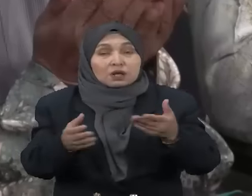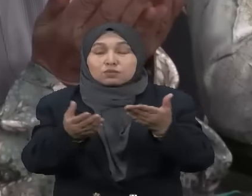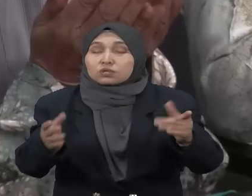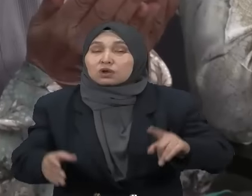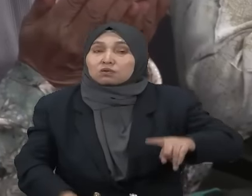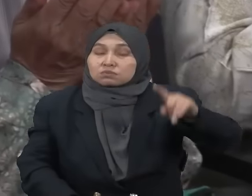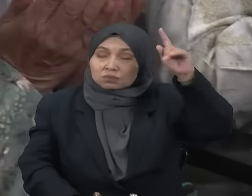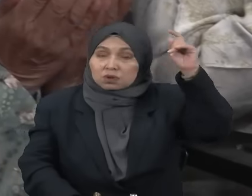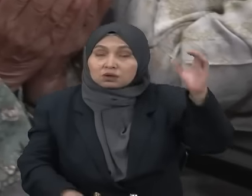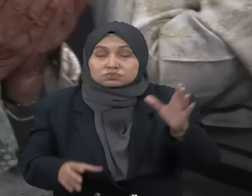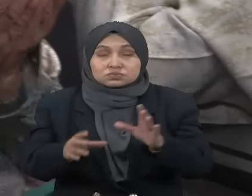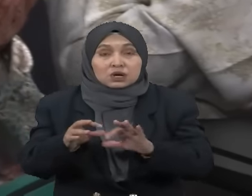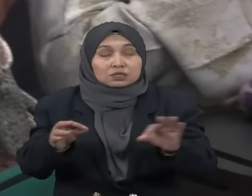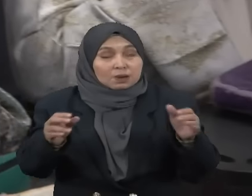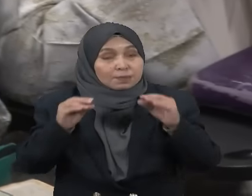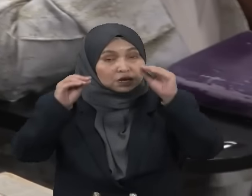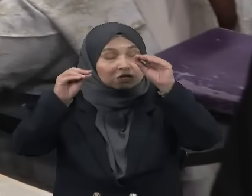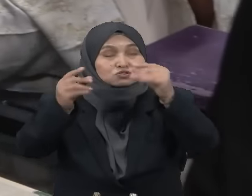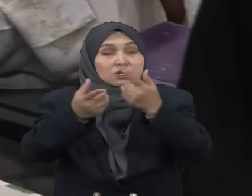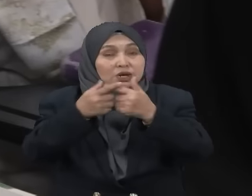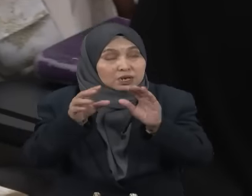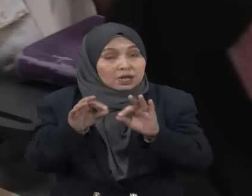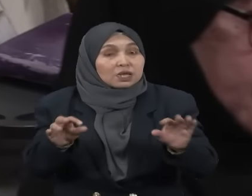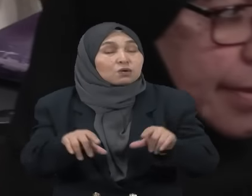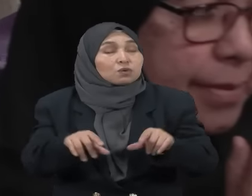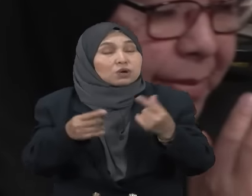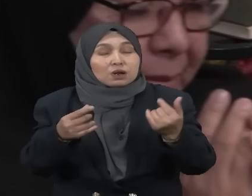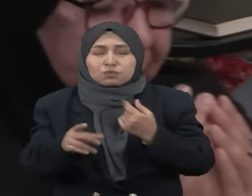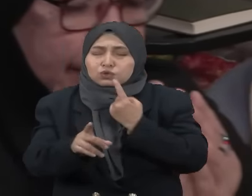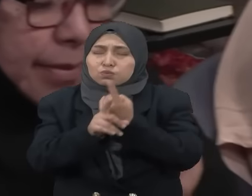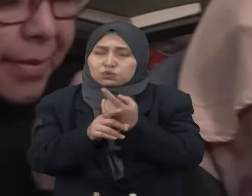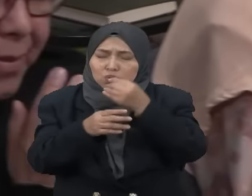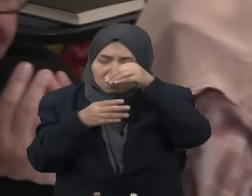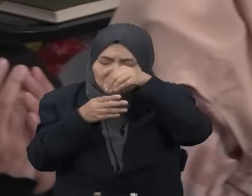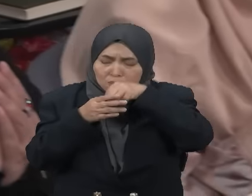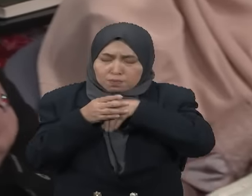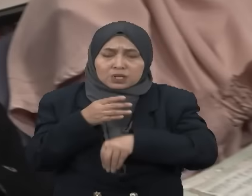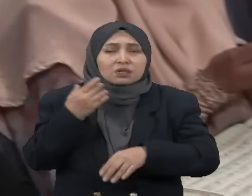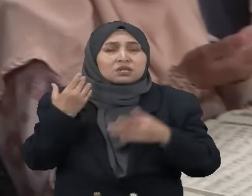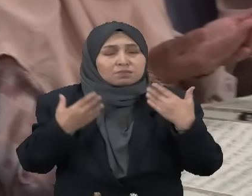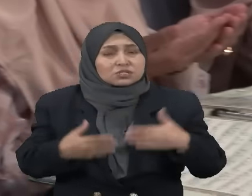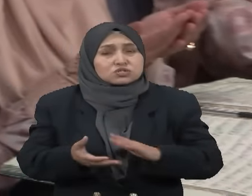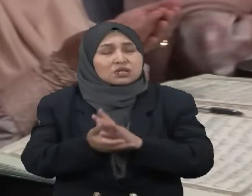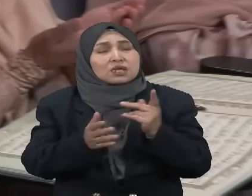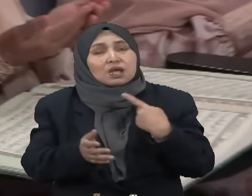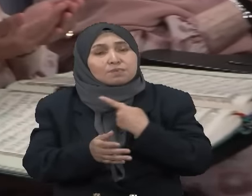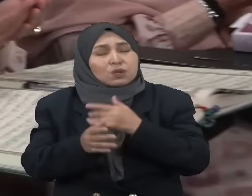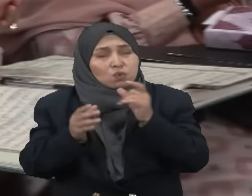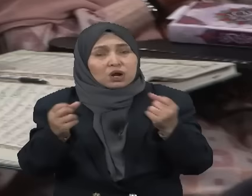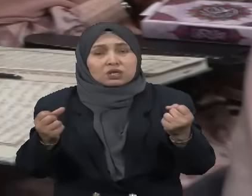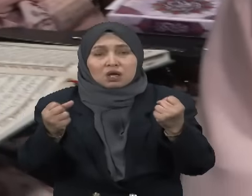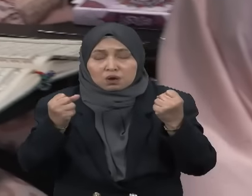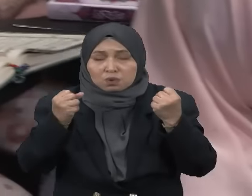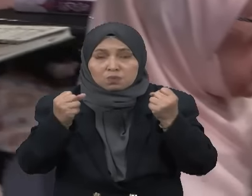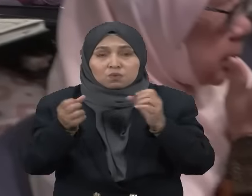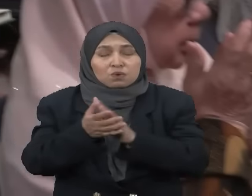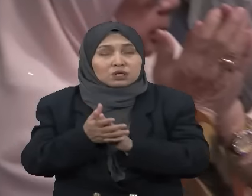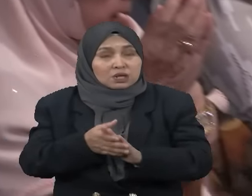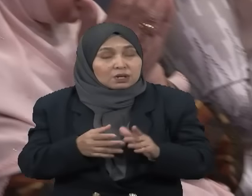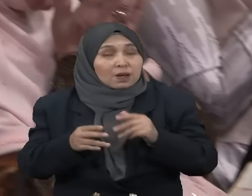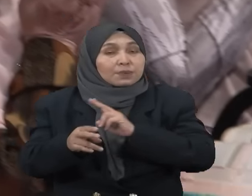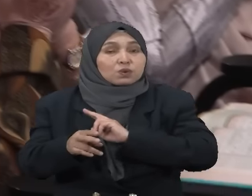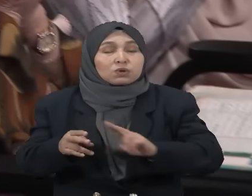cerita dan kisah pengajaran daripada ayat Al-Quran ini benar-benar masuk ke dalam diri kami dan menjadikan kami orang yang kuat, bermotivasi dalam